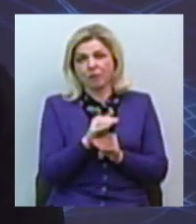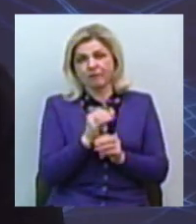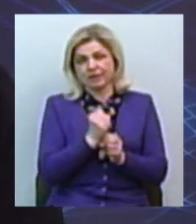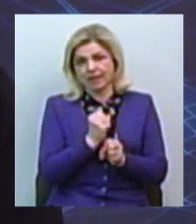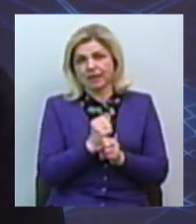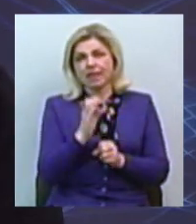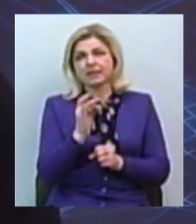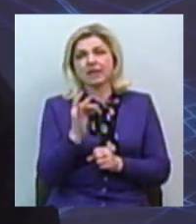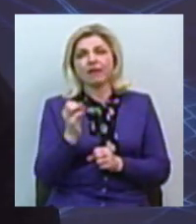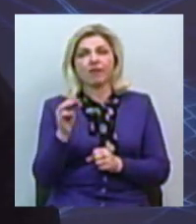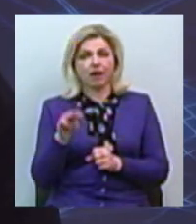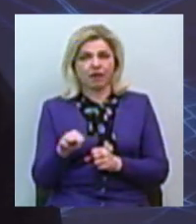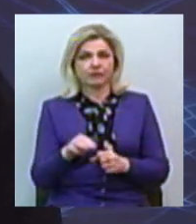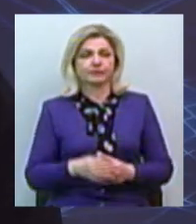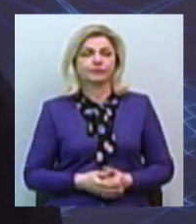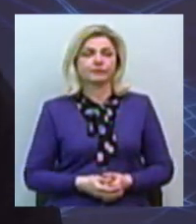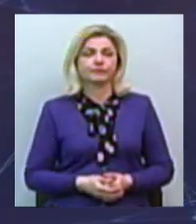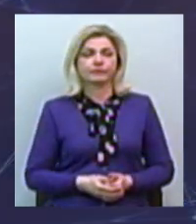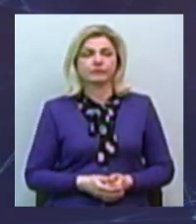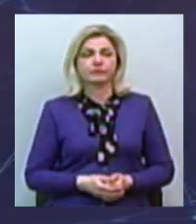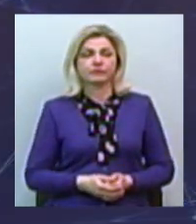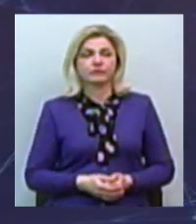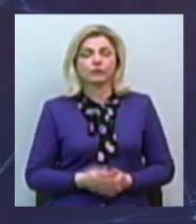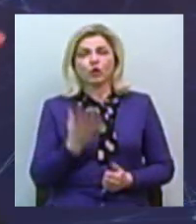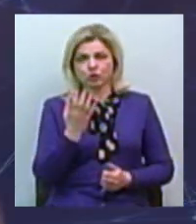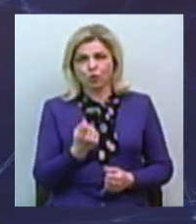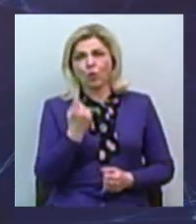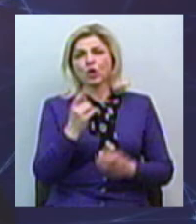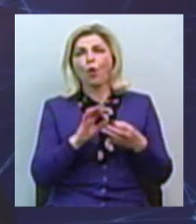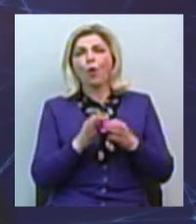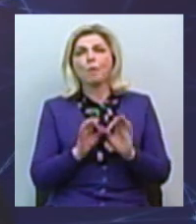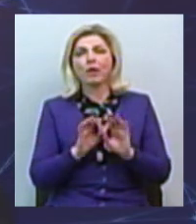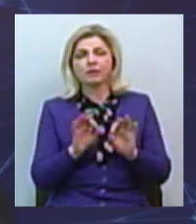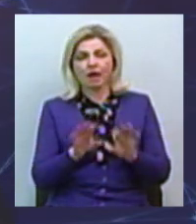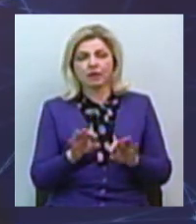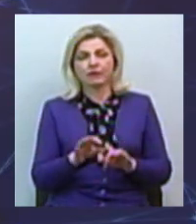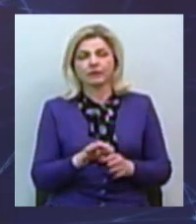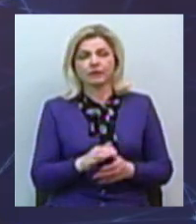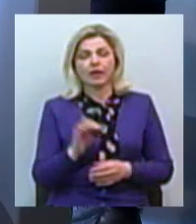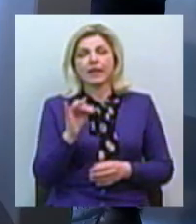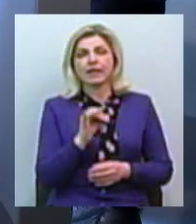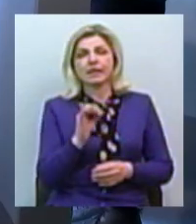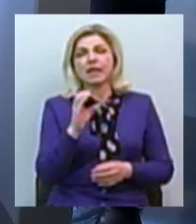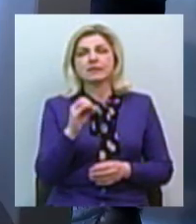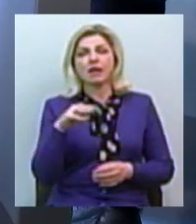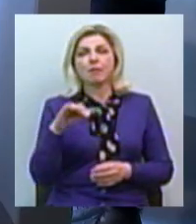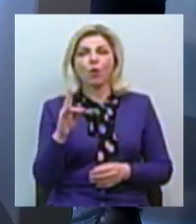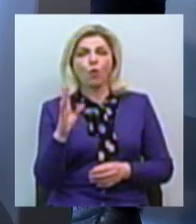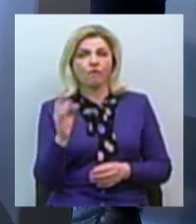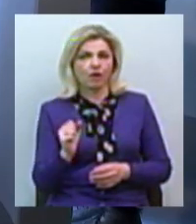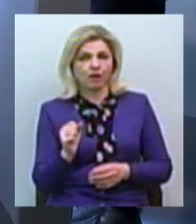сертифікацію. Я пробую послухати ще один коментар, власне, тієї самої Ірини Сімакової, про яку ви